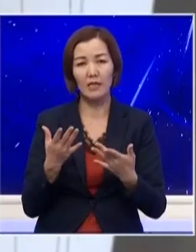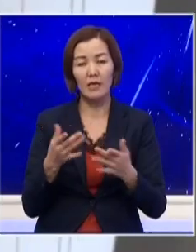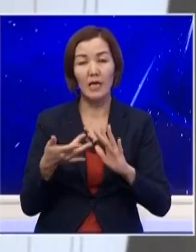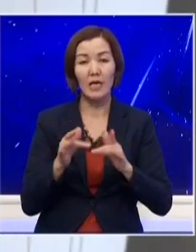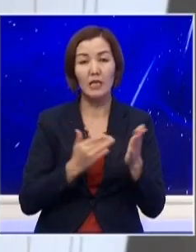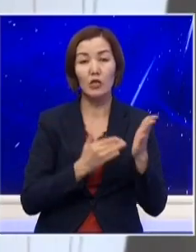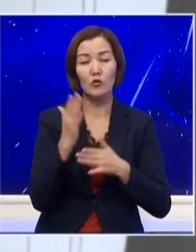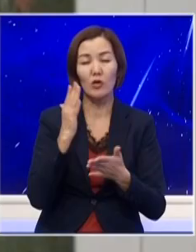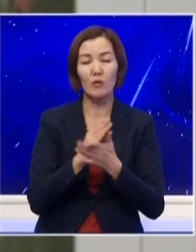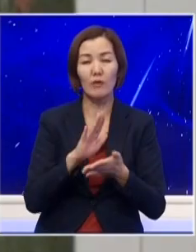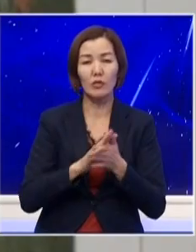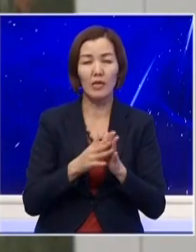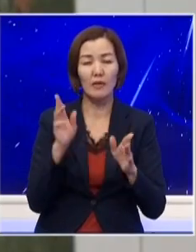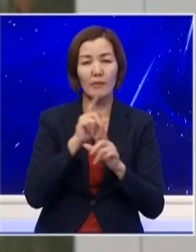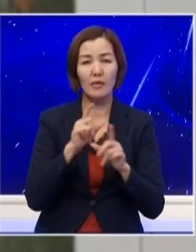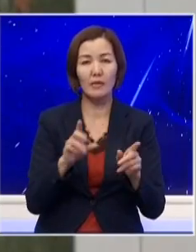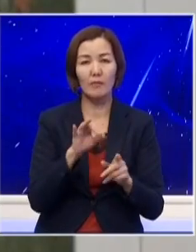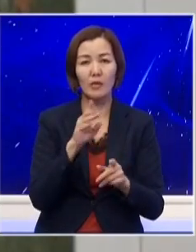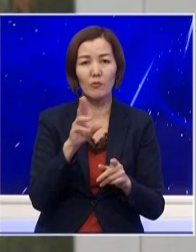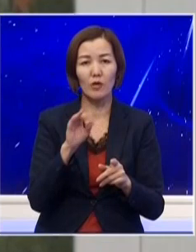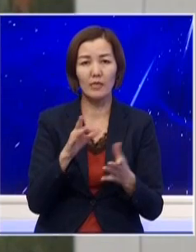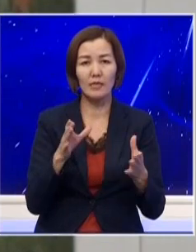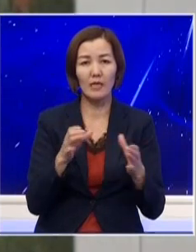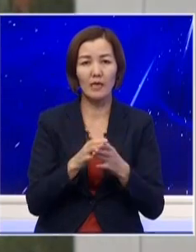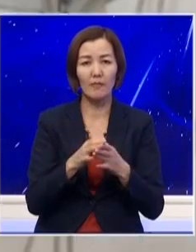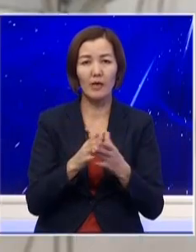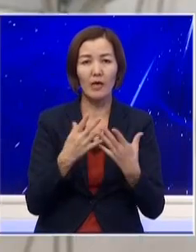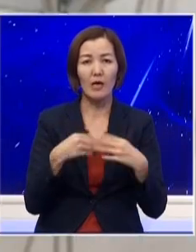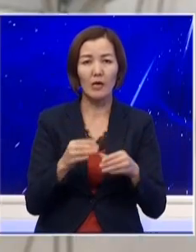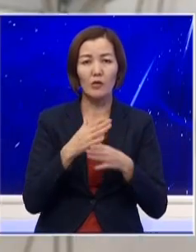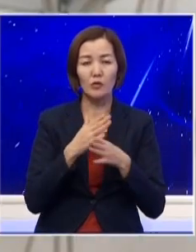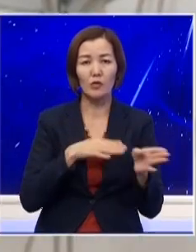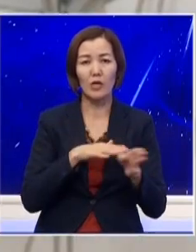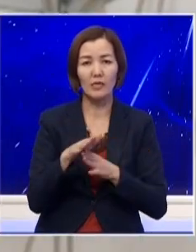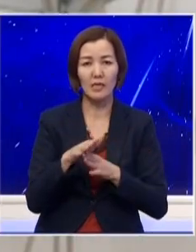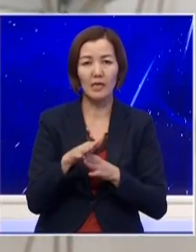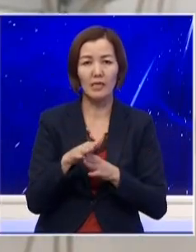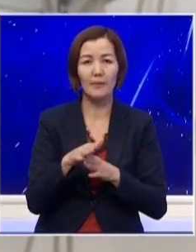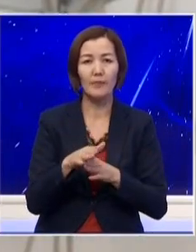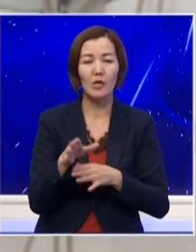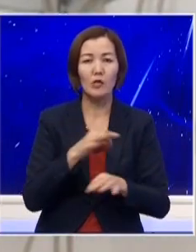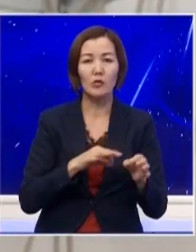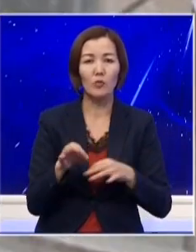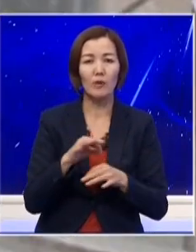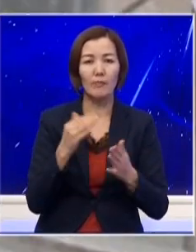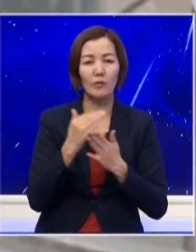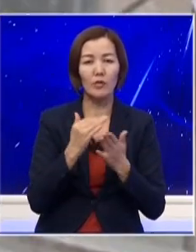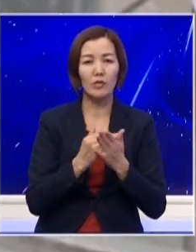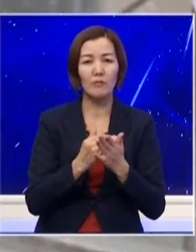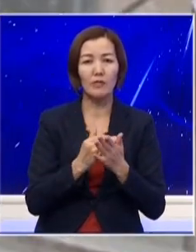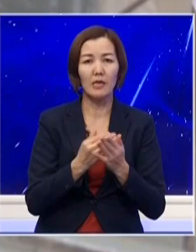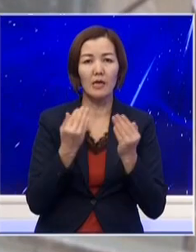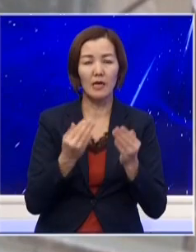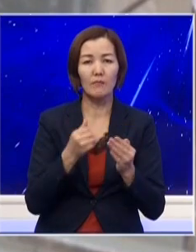кету керек, жайлы мектеп жобасын іске асыру Самұрық-Қазына Констракшн акционерлік қоғамы арқылы жүзеге асырылады. Мамандардың пікірінше, жоба пилоттық